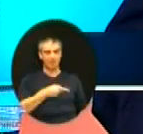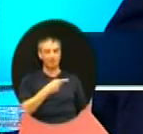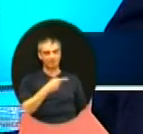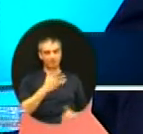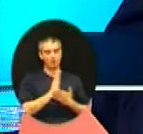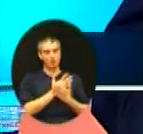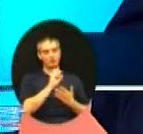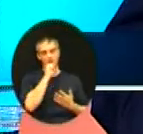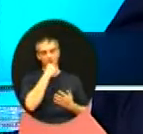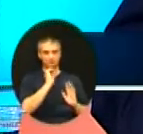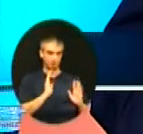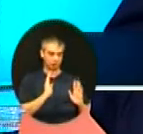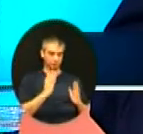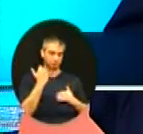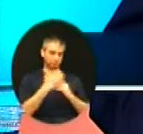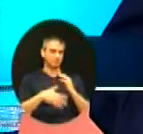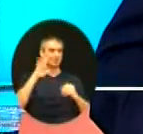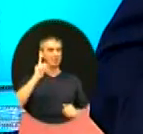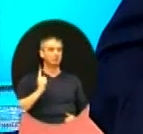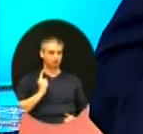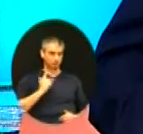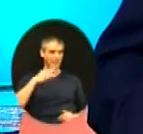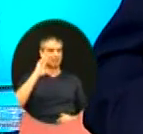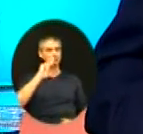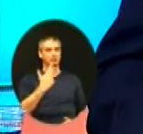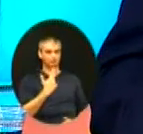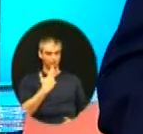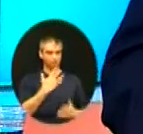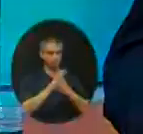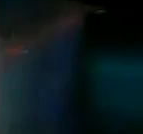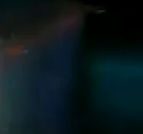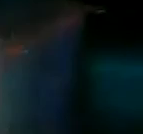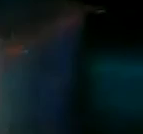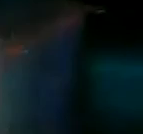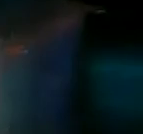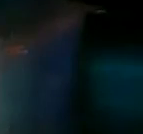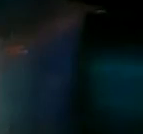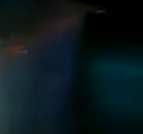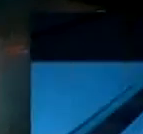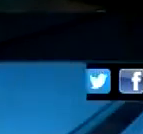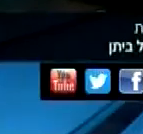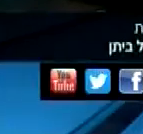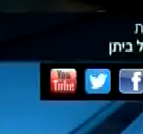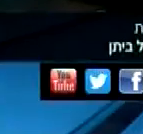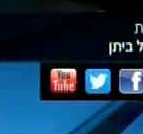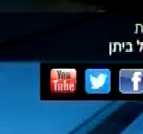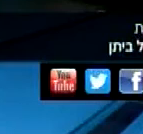גם החלטות היסטוריות. עד כאן קריאה אישית, עד כאן קריאה שלישית. שלום שלום. תודה רבה.